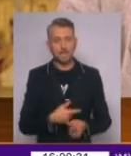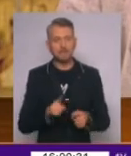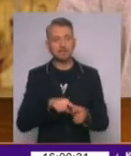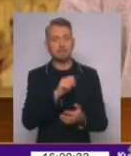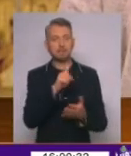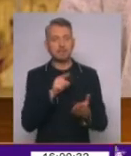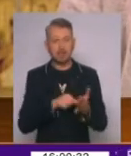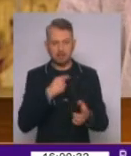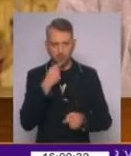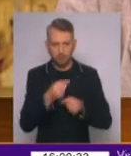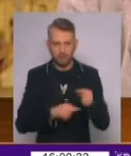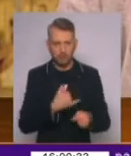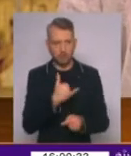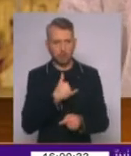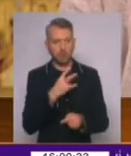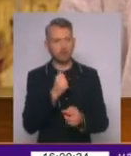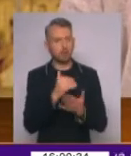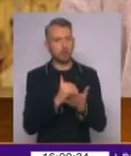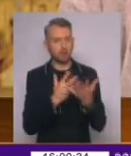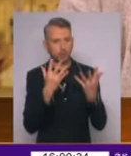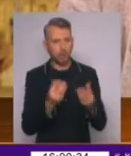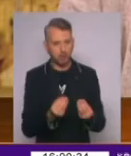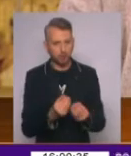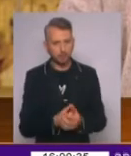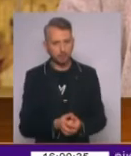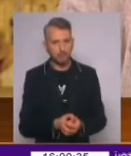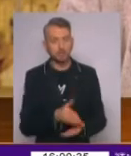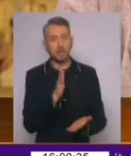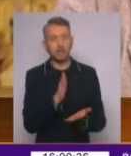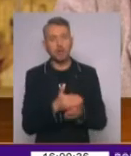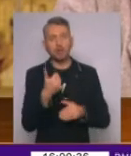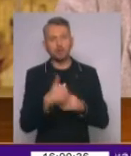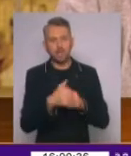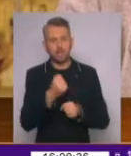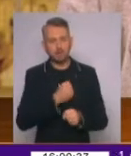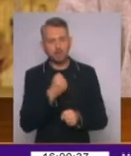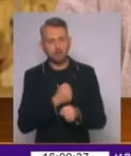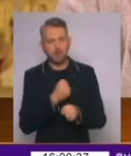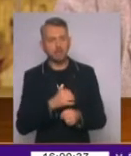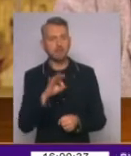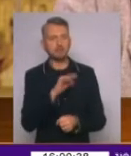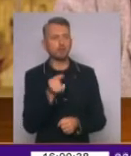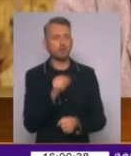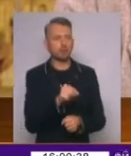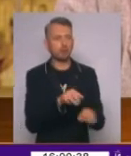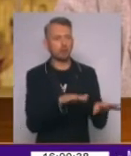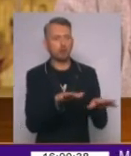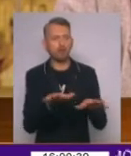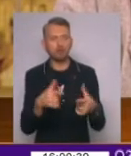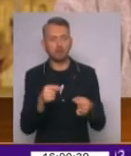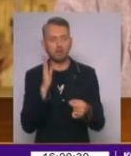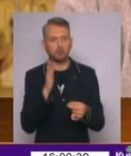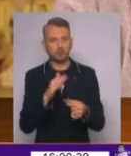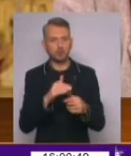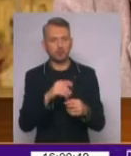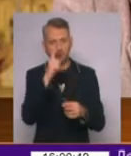питання постійно у нас на порядку денному. Є уже напрацювання з приводу тих точок, де будуть